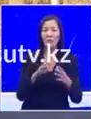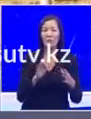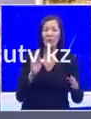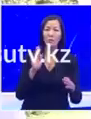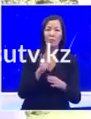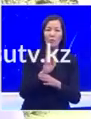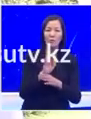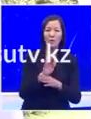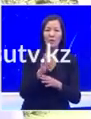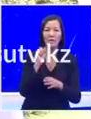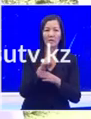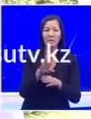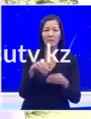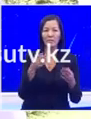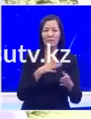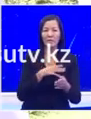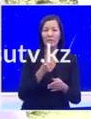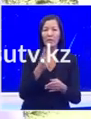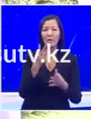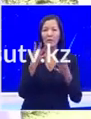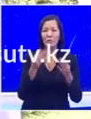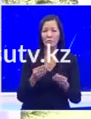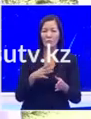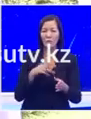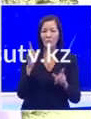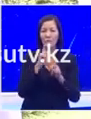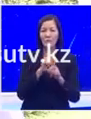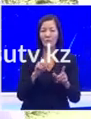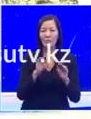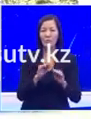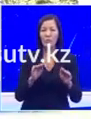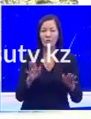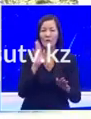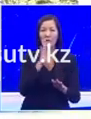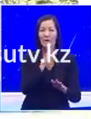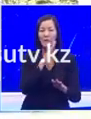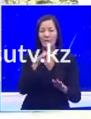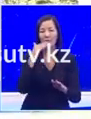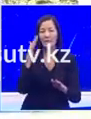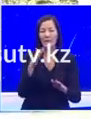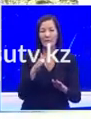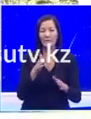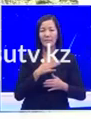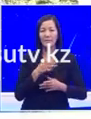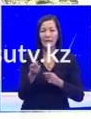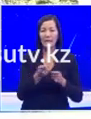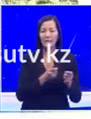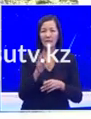берді. Бір-екі күн болды, біздің жаңағы сол мектептің оқушыларының ата-аналары біздің әкімдікке келіп